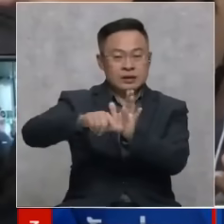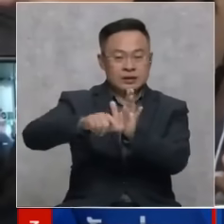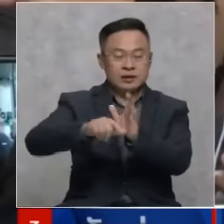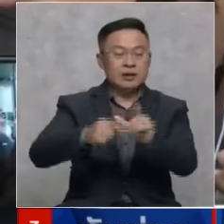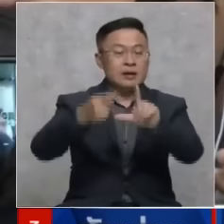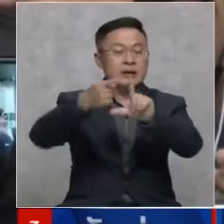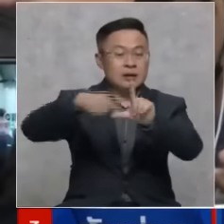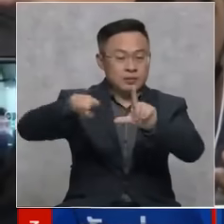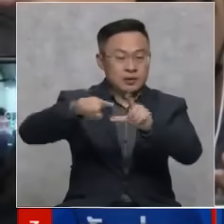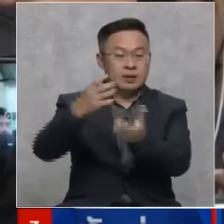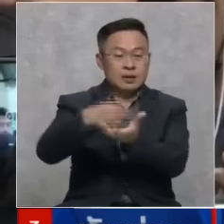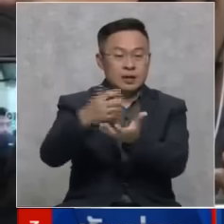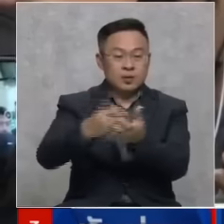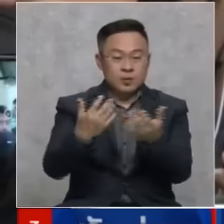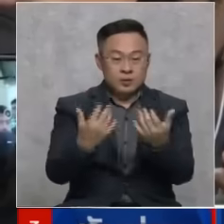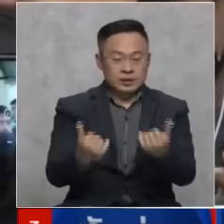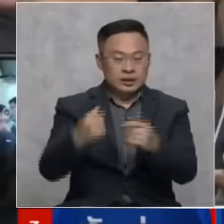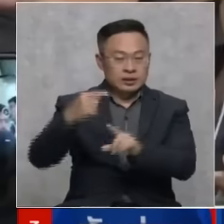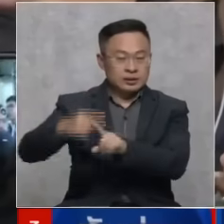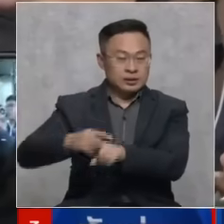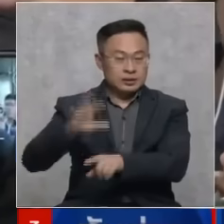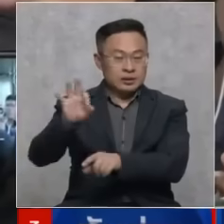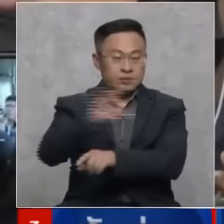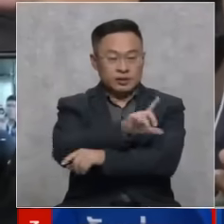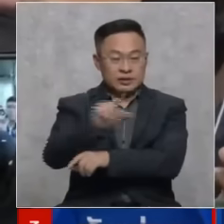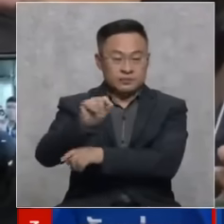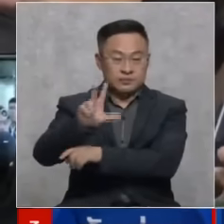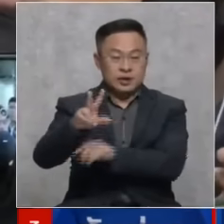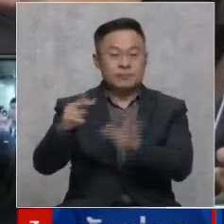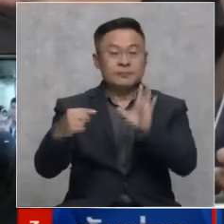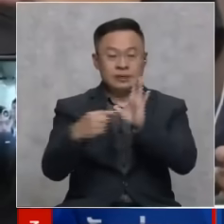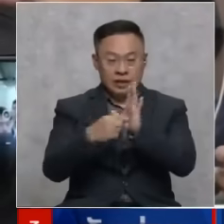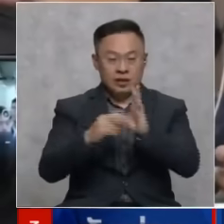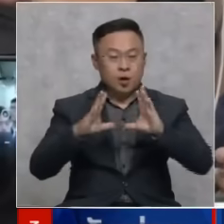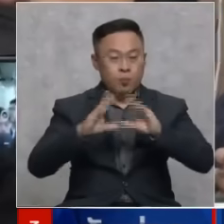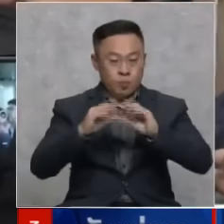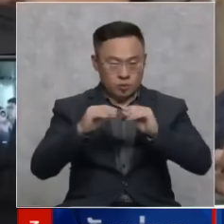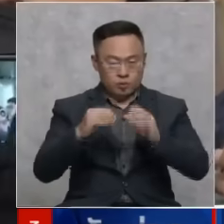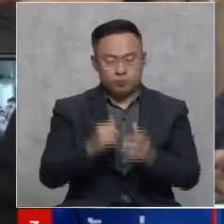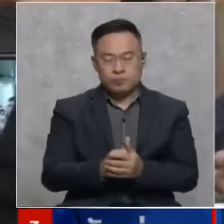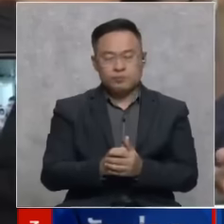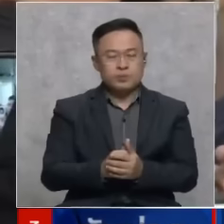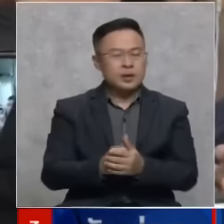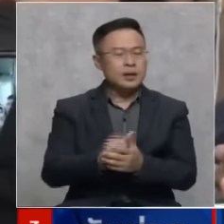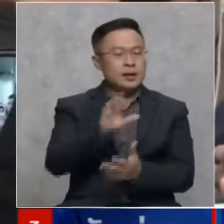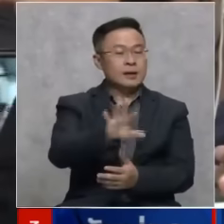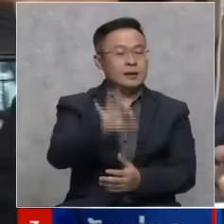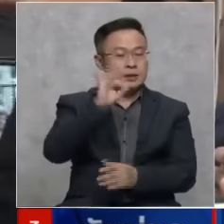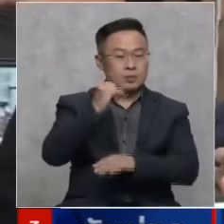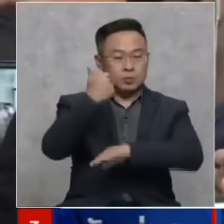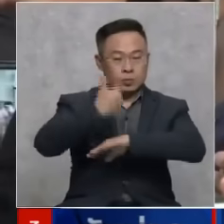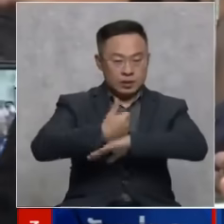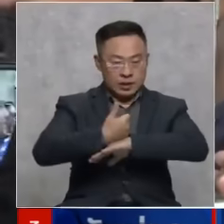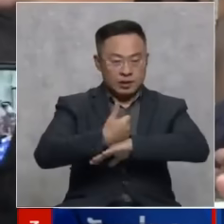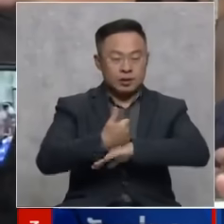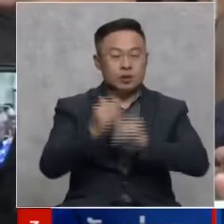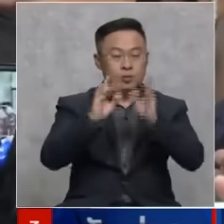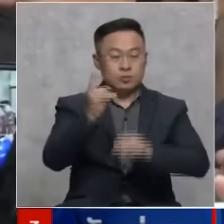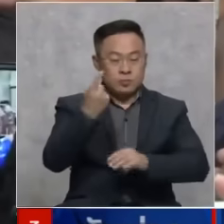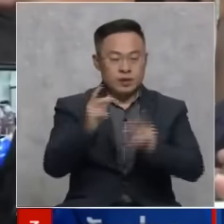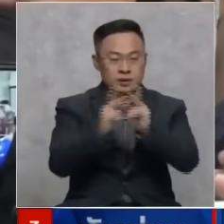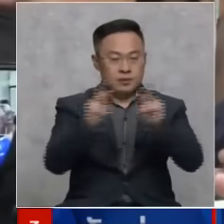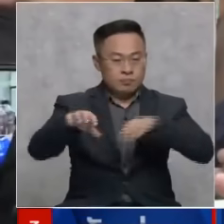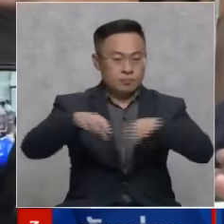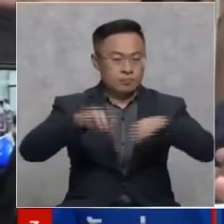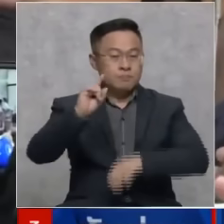ว23กันยายนนี้เขาจะประชุมกันคุณผู้ชมประชุมเพื่อที่จะเลือกหัวหน้าพรรคแล้วก็กรรมการบริหารพรรคชุดใหม่ของพรรคก้าว